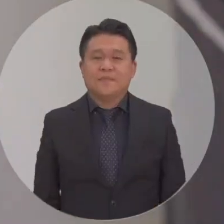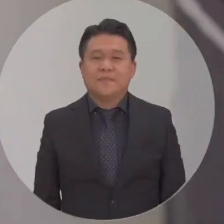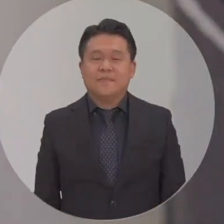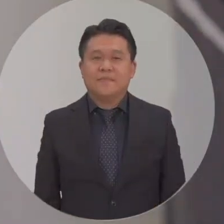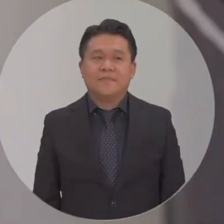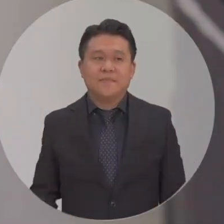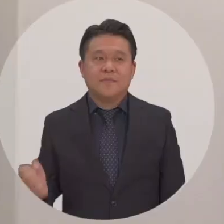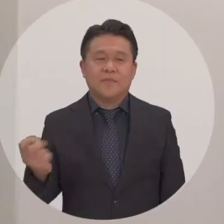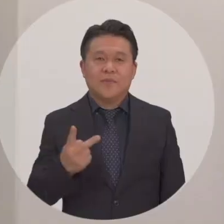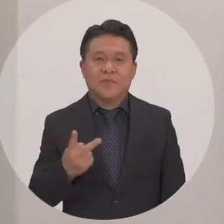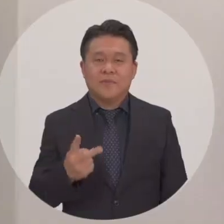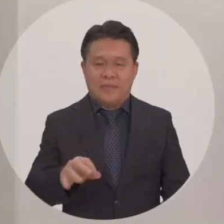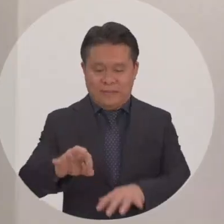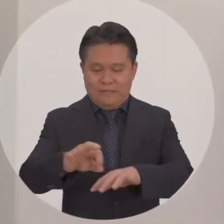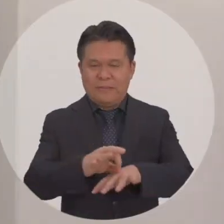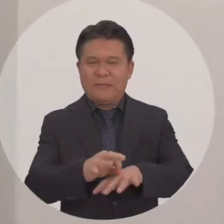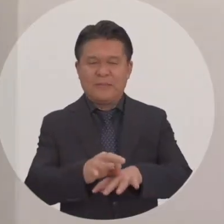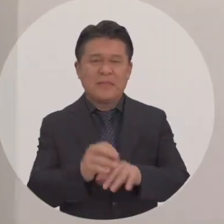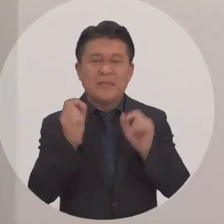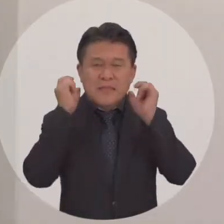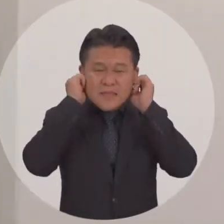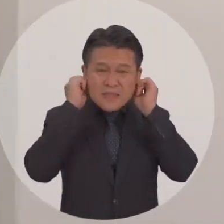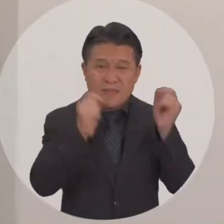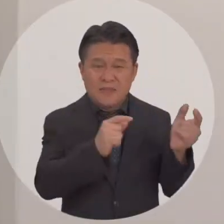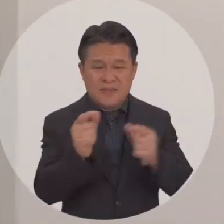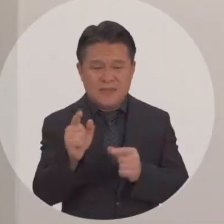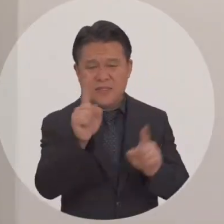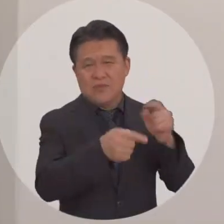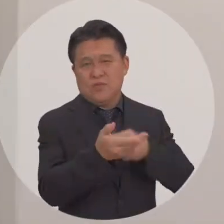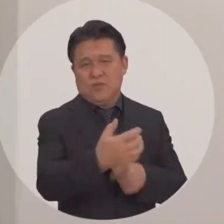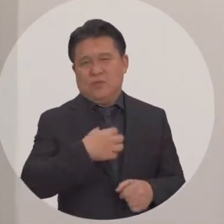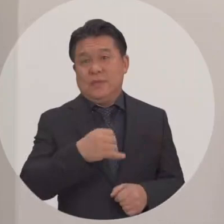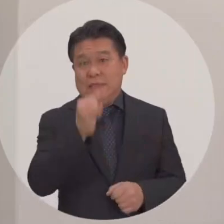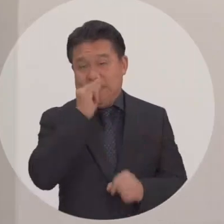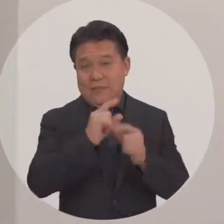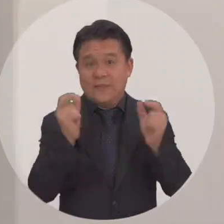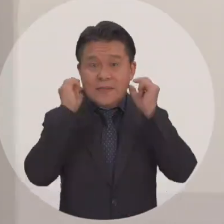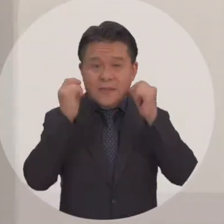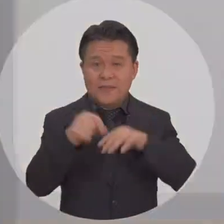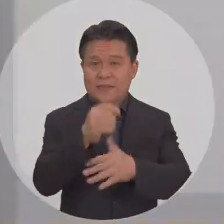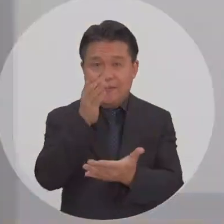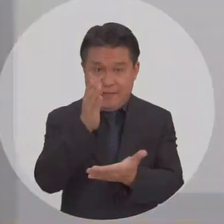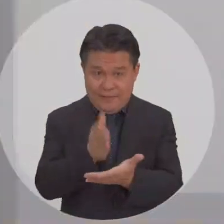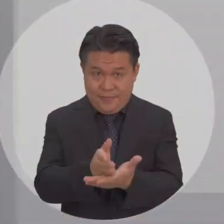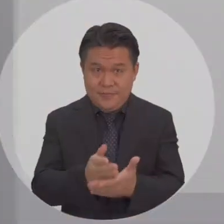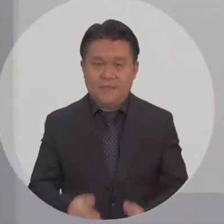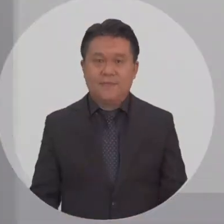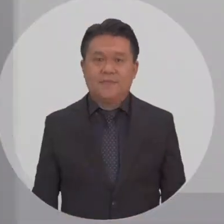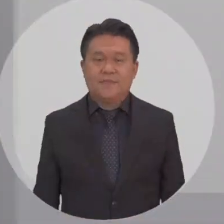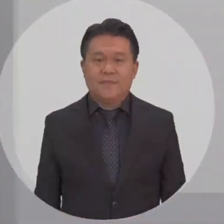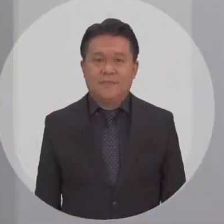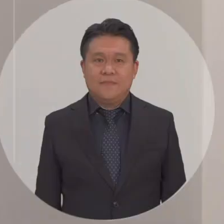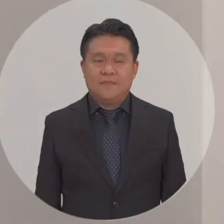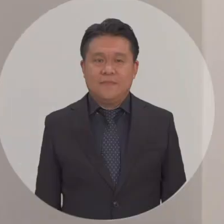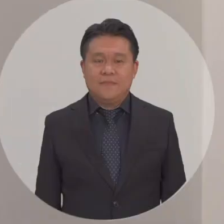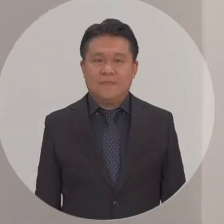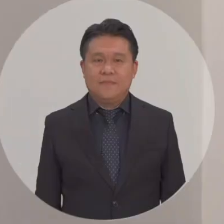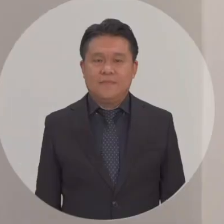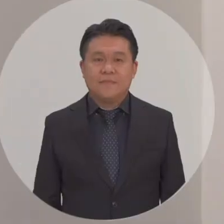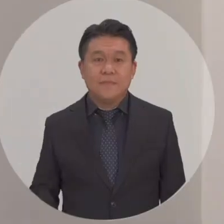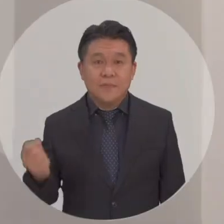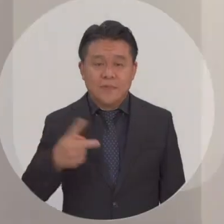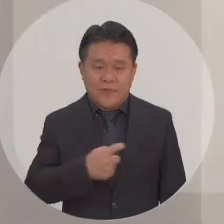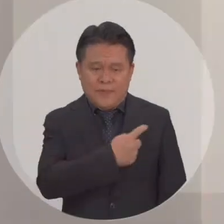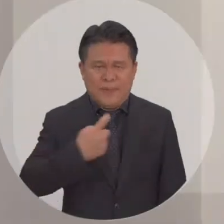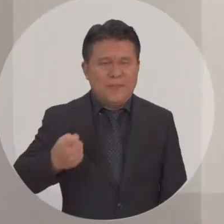알이 큰 반지나 귀걸이 등 대상자를 다치게 할 수 있는 액세서리를 착용하지 않습니다. 향수는